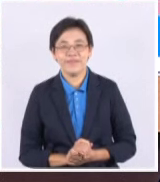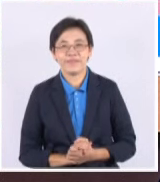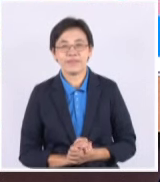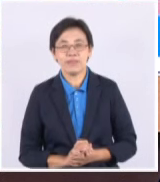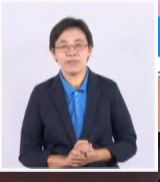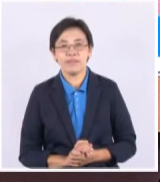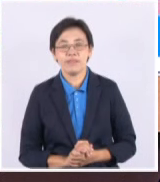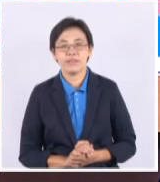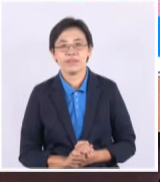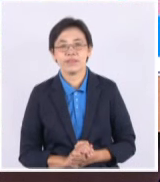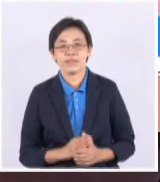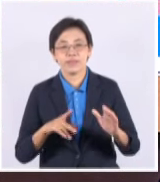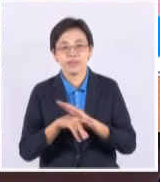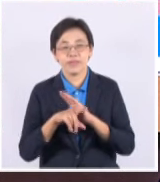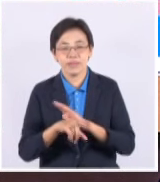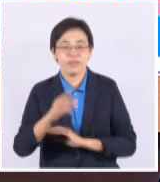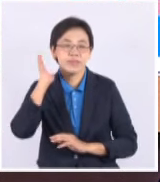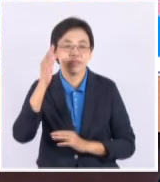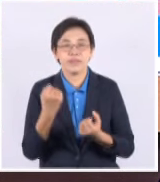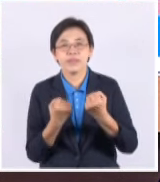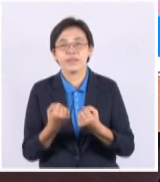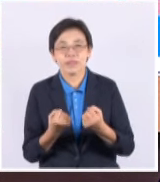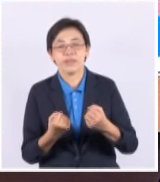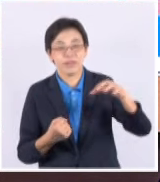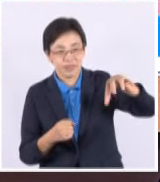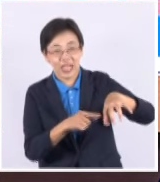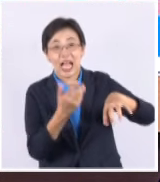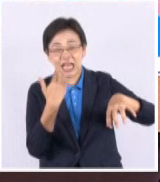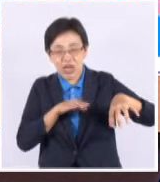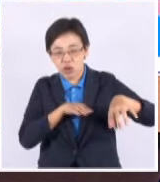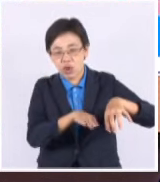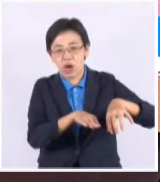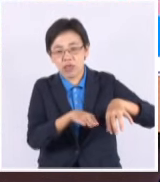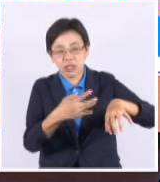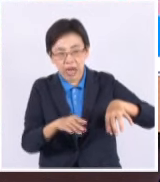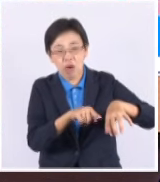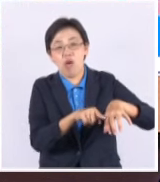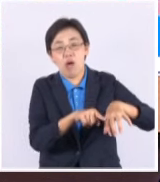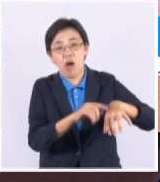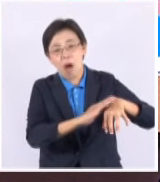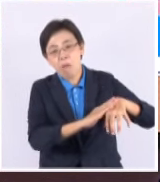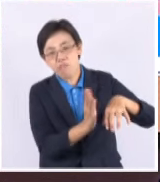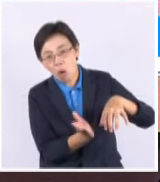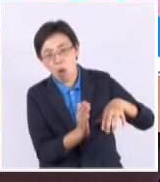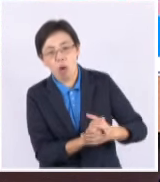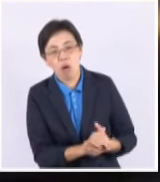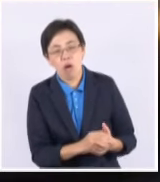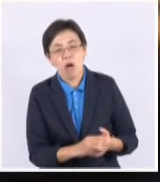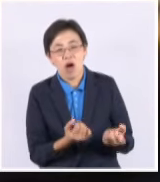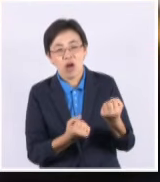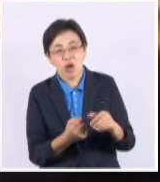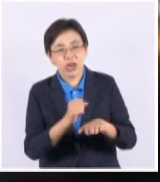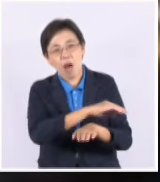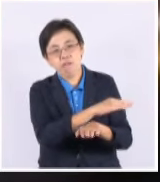ไปที่จังหวัดชลบุรีกันหน่อยเขาบอกว่าหนุ่มจอดรถเก๋งเนี่ยข้างอาคารเก่าๆนะฮะจู่ๆเขาบอกว่าผนังกำแพงมันหล่นลงมาพังทับร